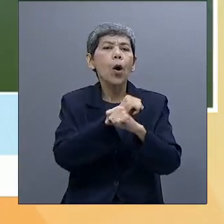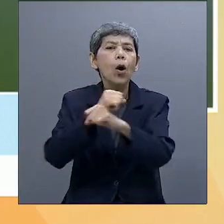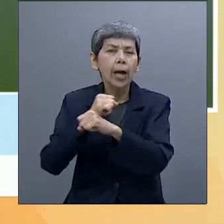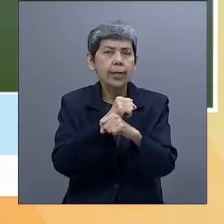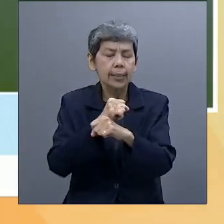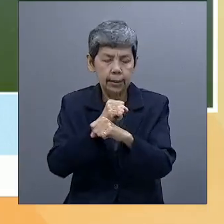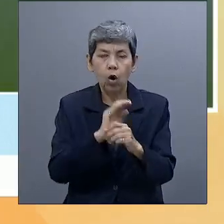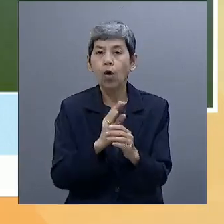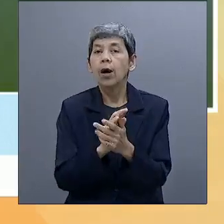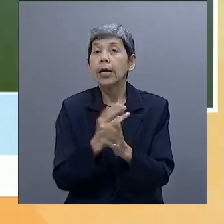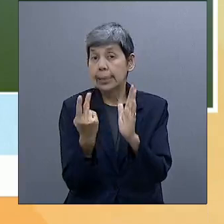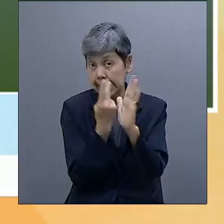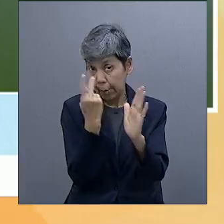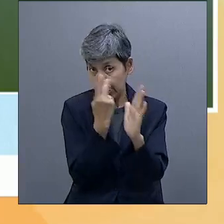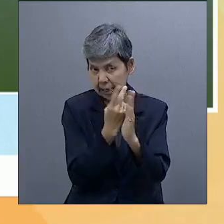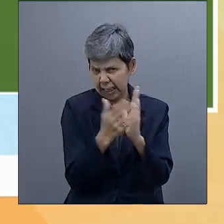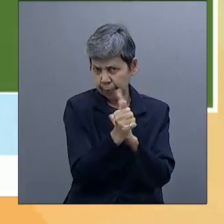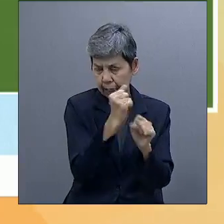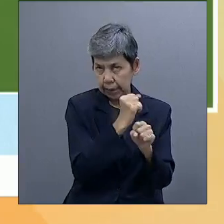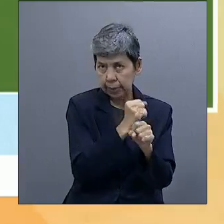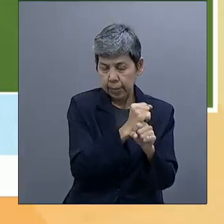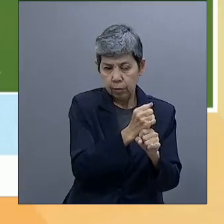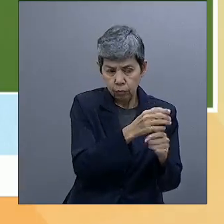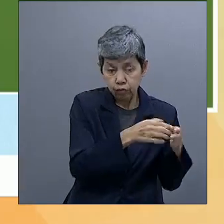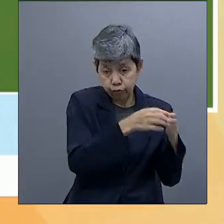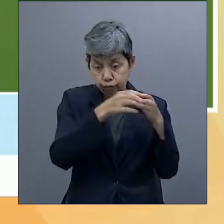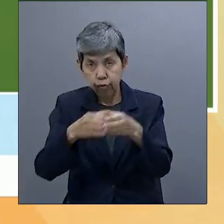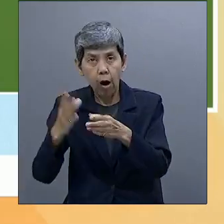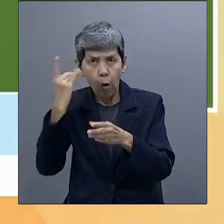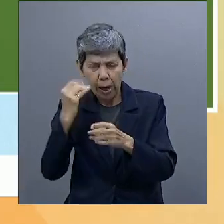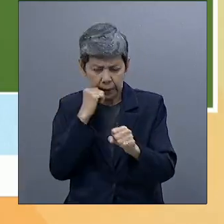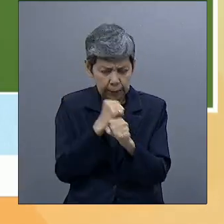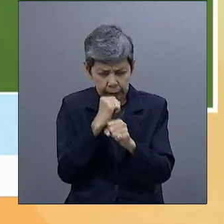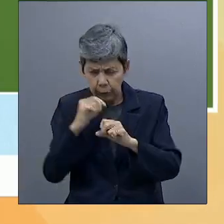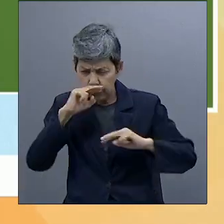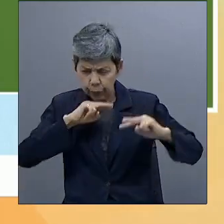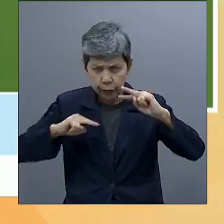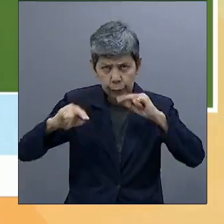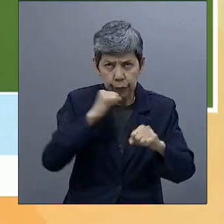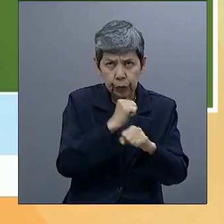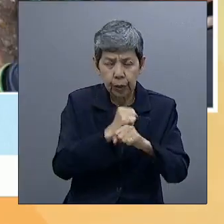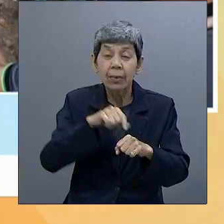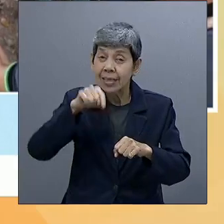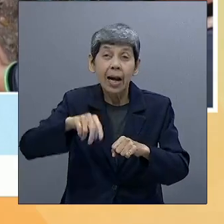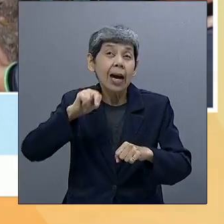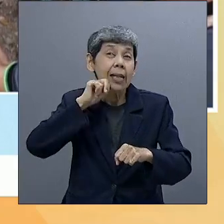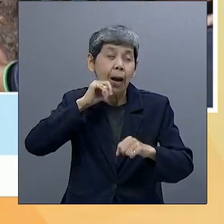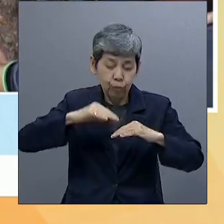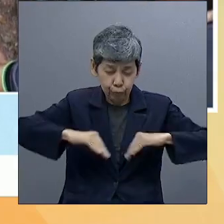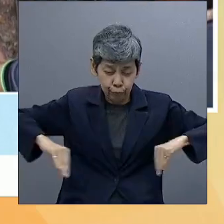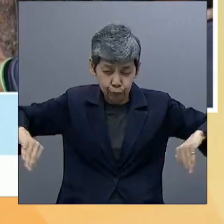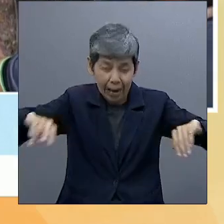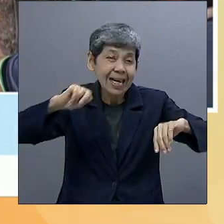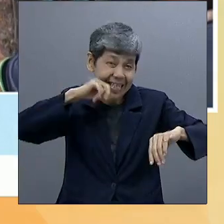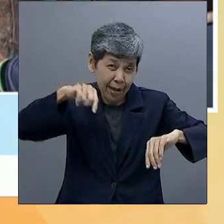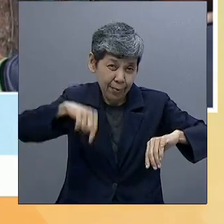กาญจนบุรีนะครับลงพื้นที่ปฏิบัติงานตั้งแต่เมื่อคืน ค่ะ ลงในบริเวณบึงหนองอ้อ